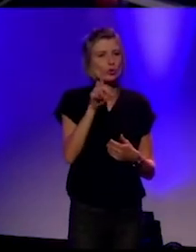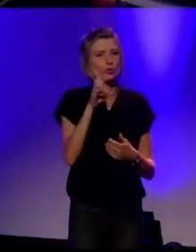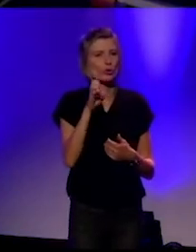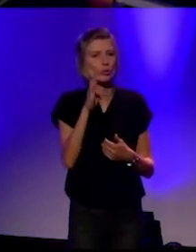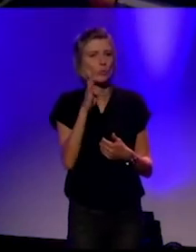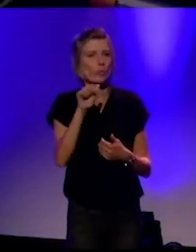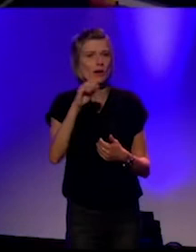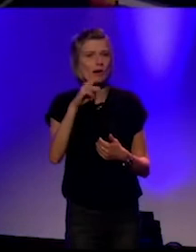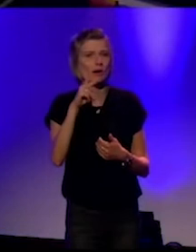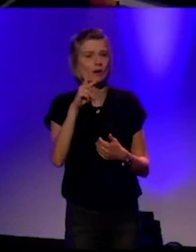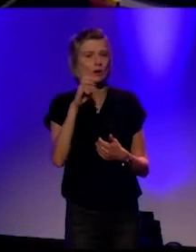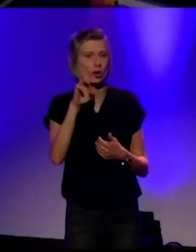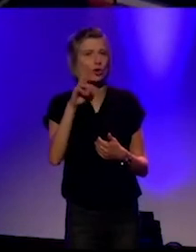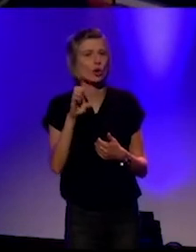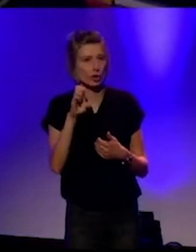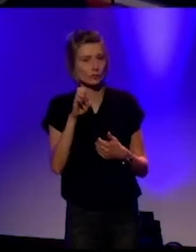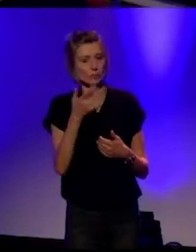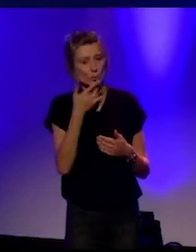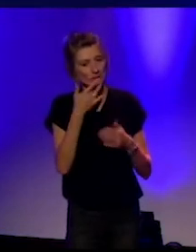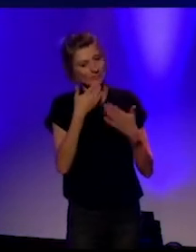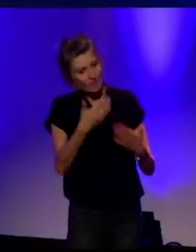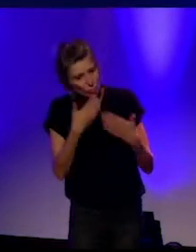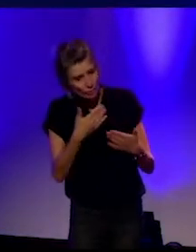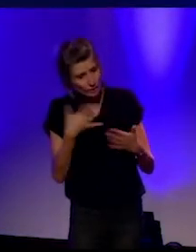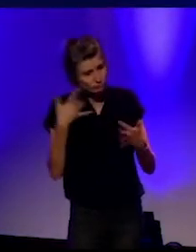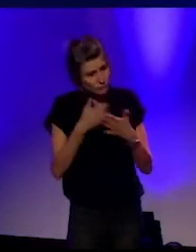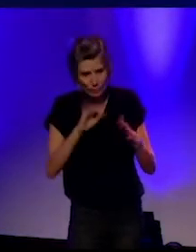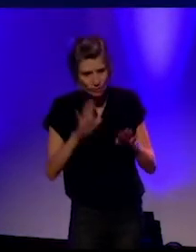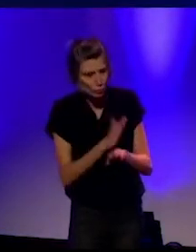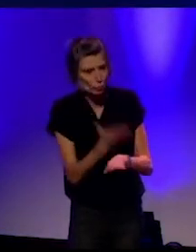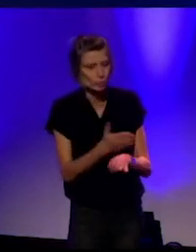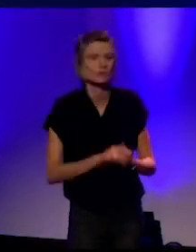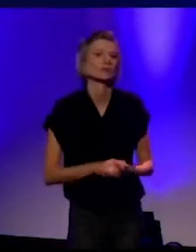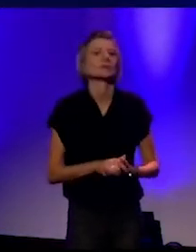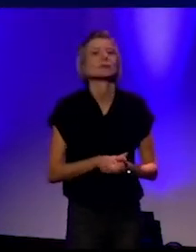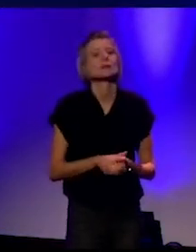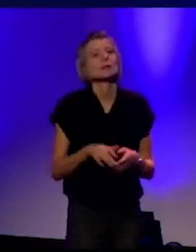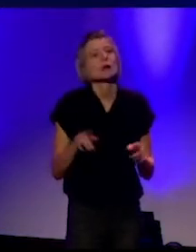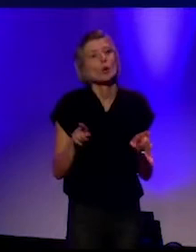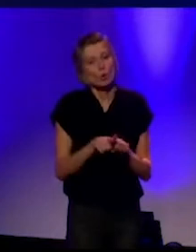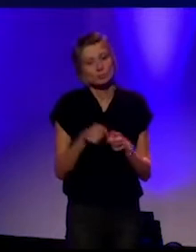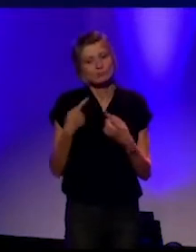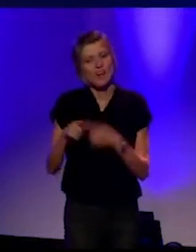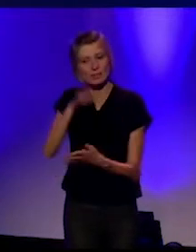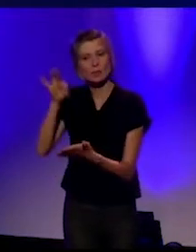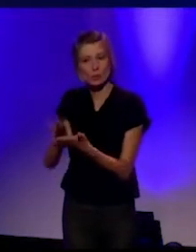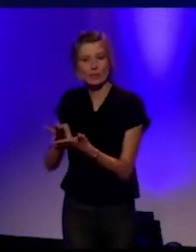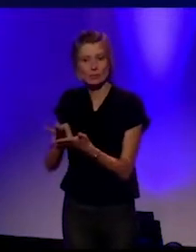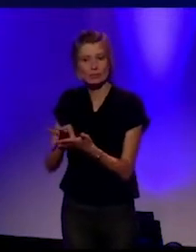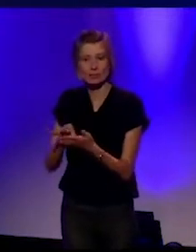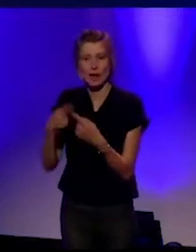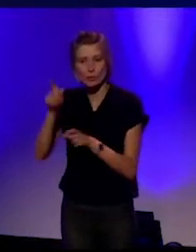heeft. En Koen, ik zal op een andere gelegenheid, op het moment dat de mensen die je er zelf echt graag bij wil